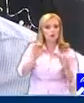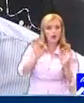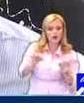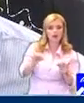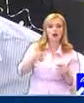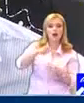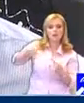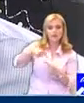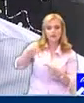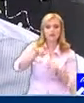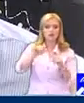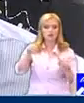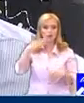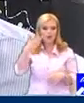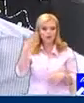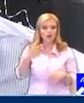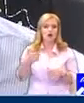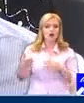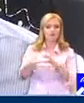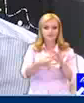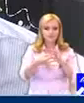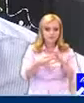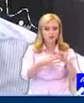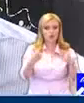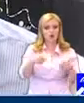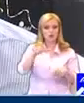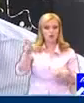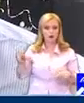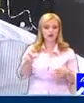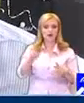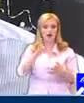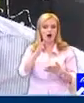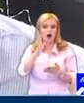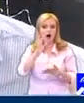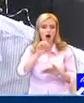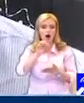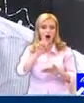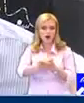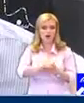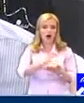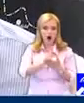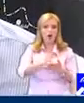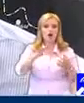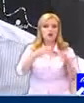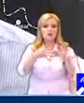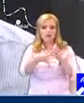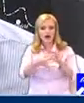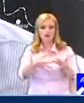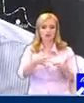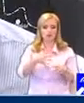din România, interacționează cu alte persoane care la fel au idei de afaceri, nu numai din Moldova. Noi am făcut campanii